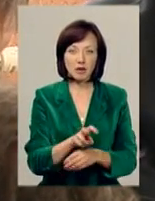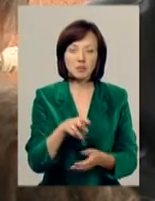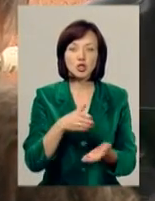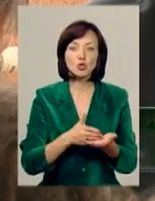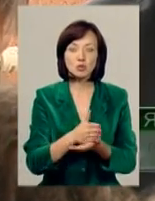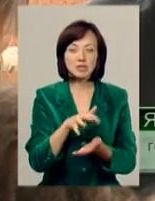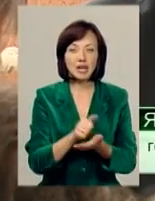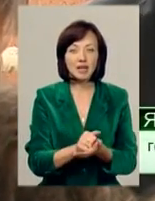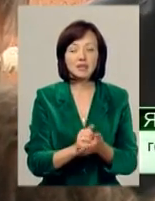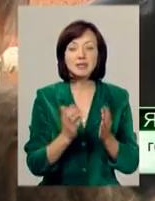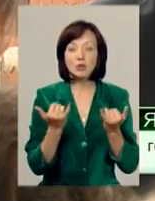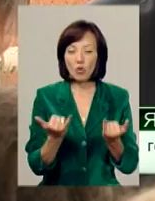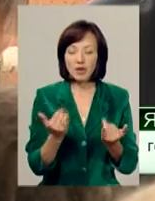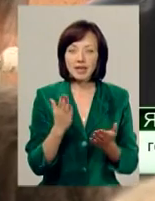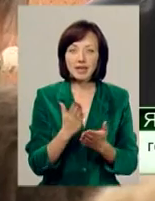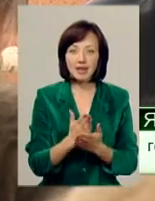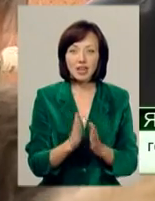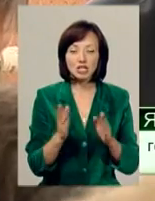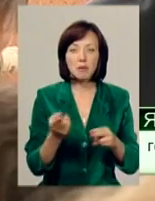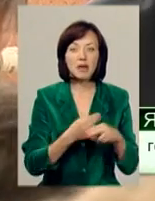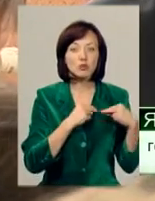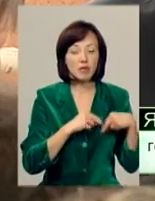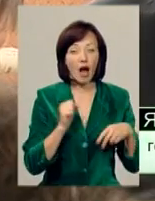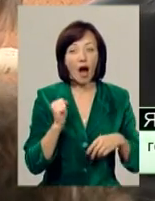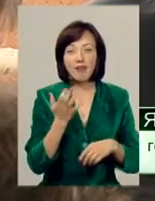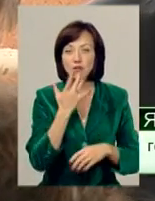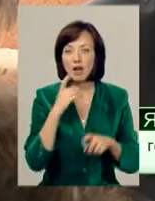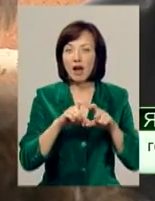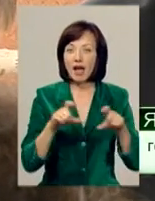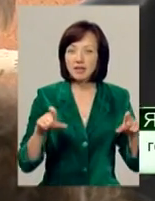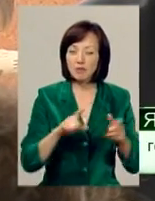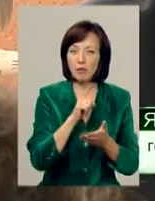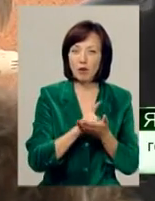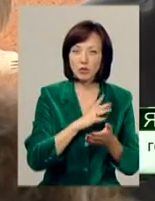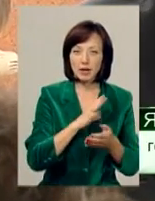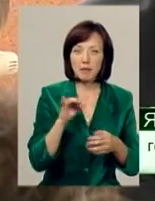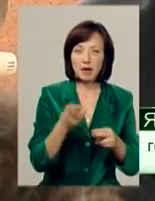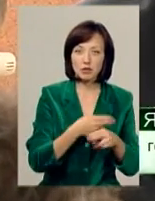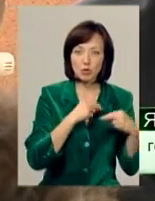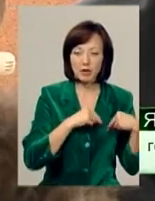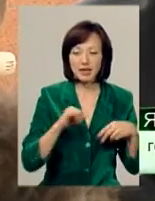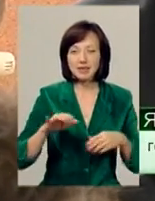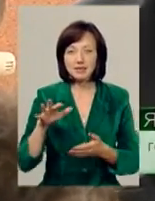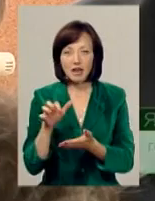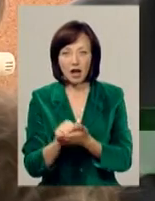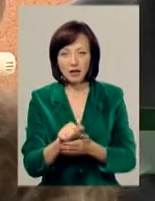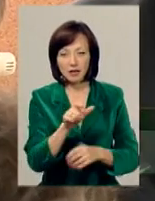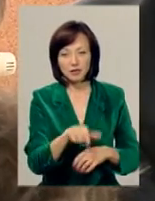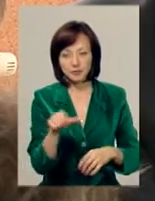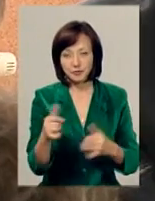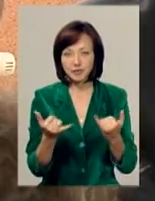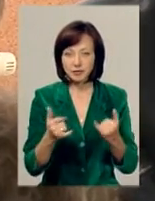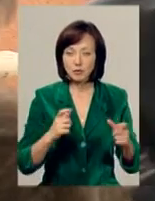лише безробітні а в національному агентстві зайнятості мають бути і безробітні і зайняті які на цю хвилину є